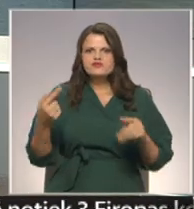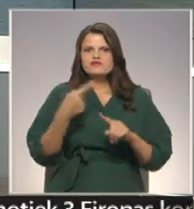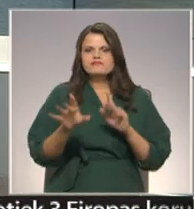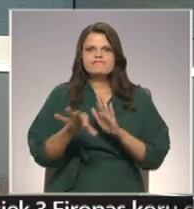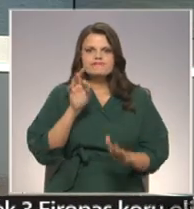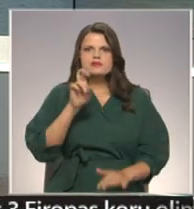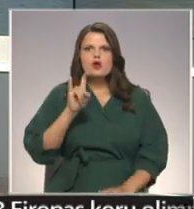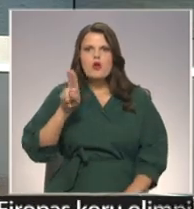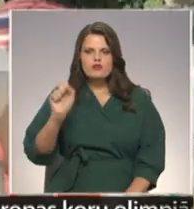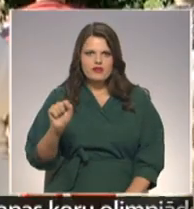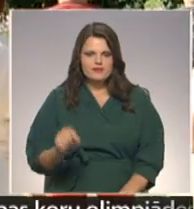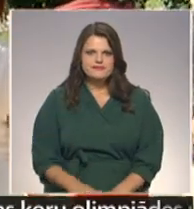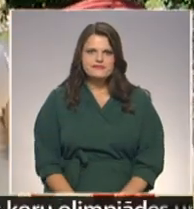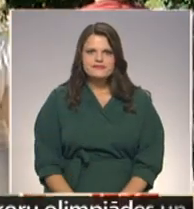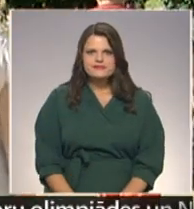Vidzemes televīzija.